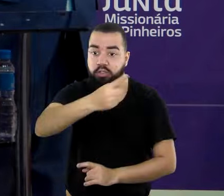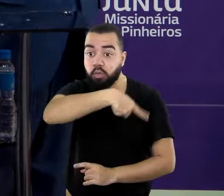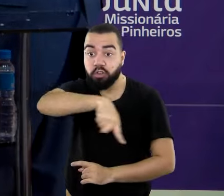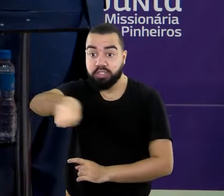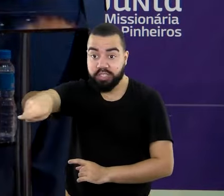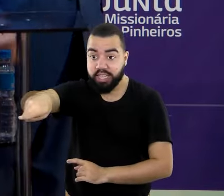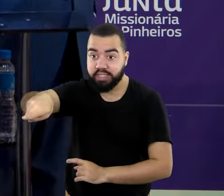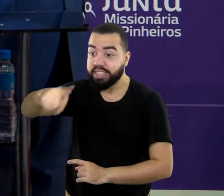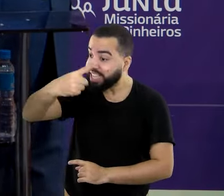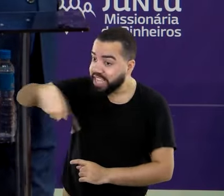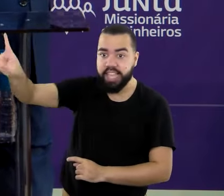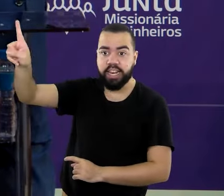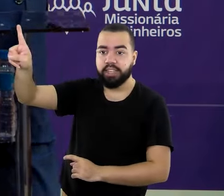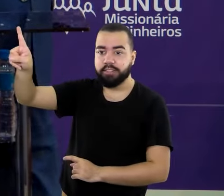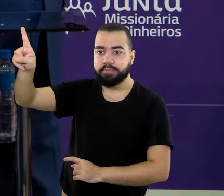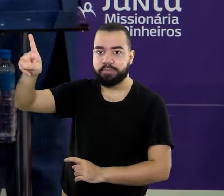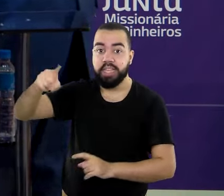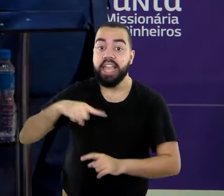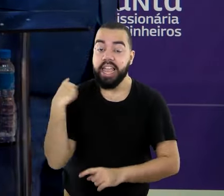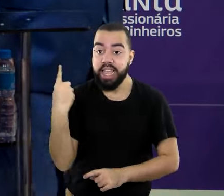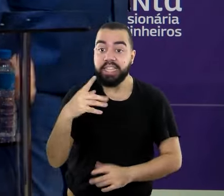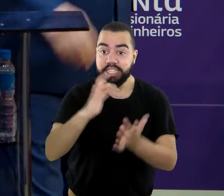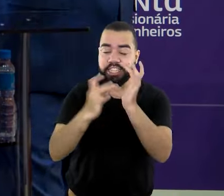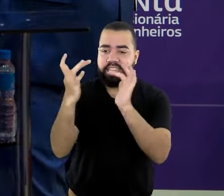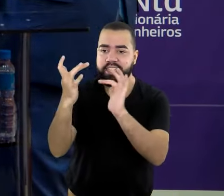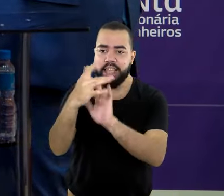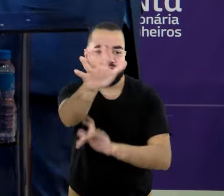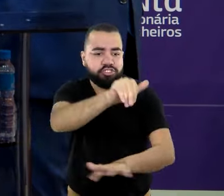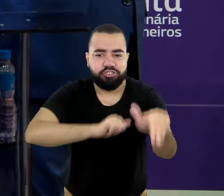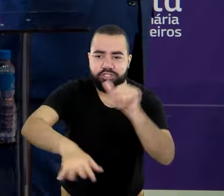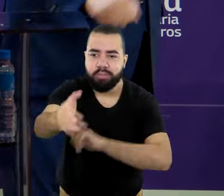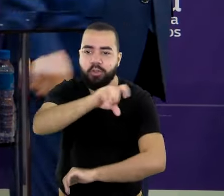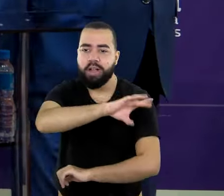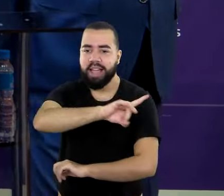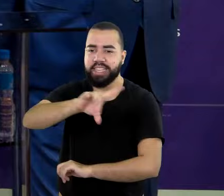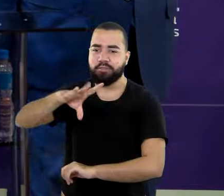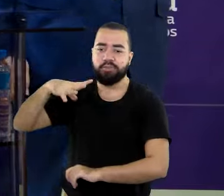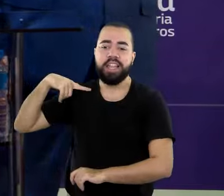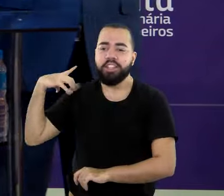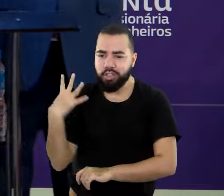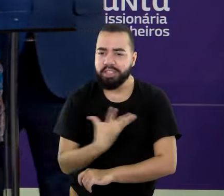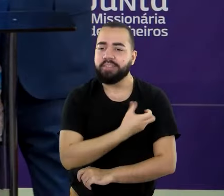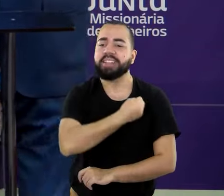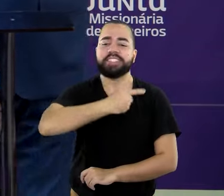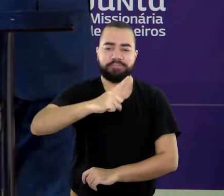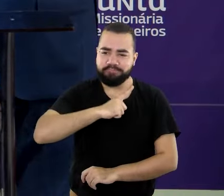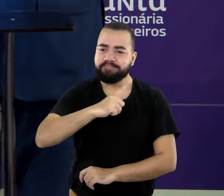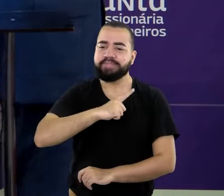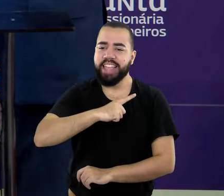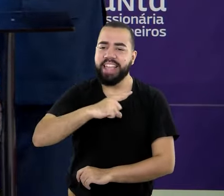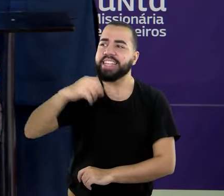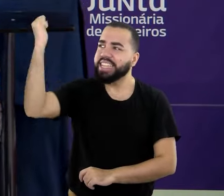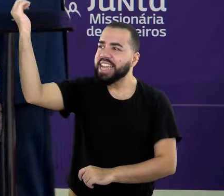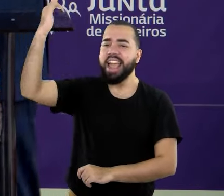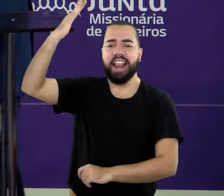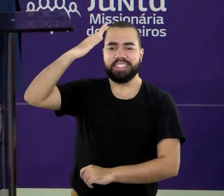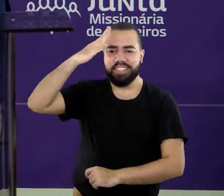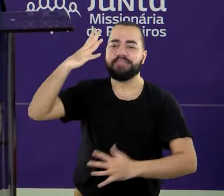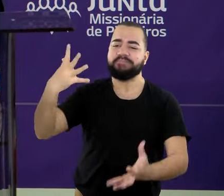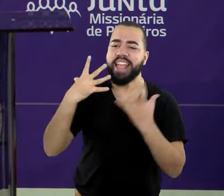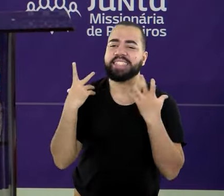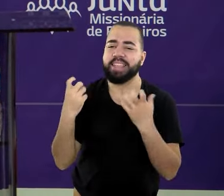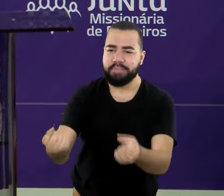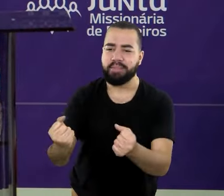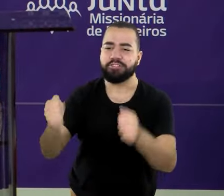받고 구원받았습니다. E por causa desse chamado temos a salvação. 은혜를 받았습니다. Somos agraciados. 축복을 받았습니다. Somos